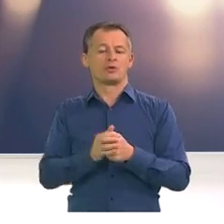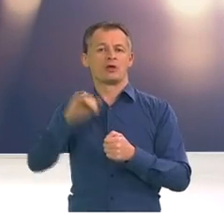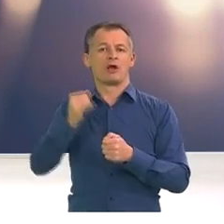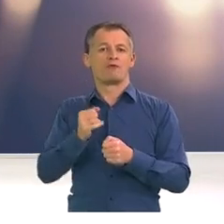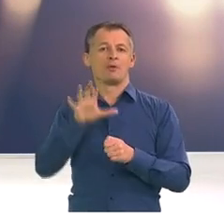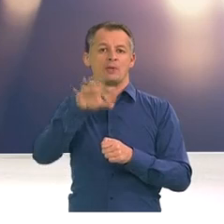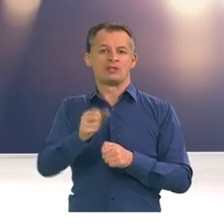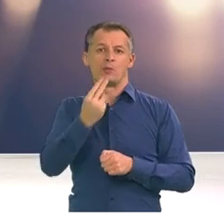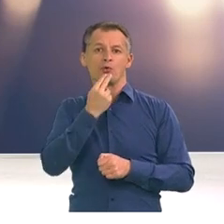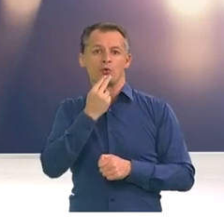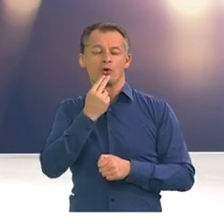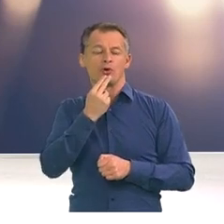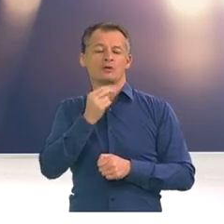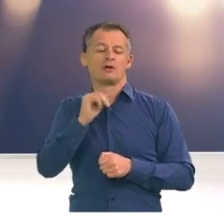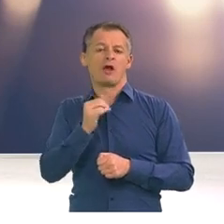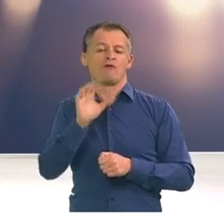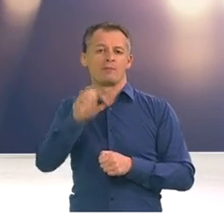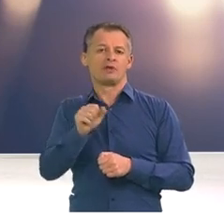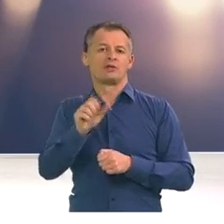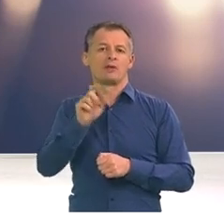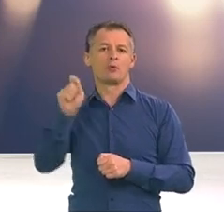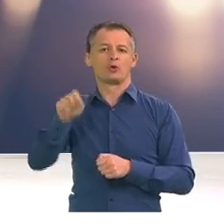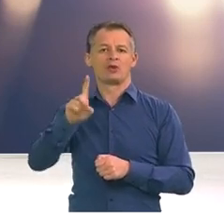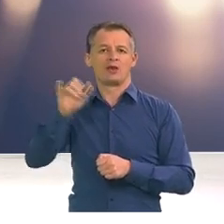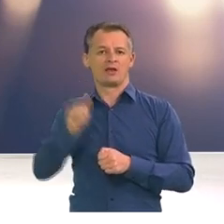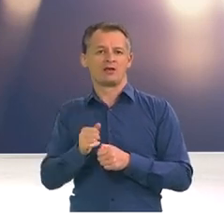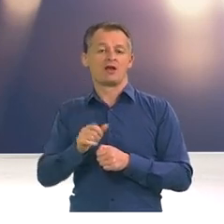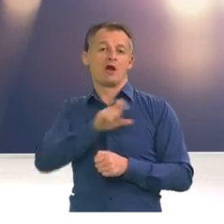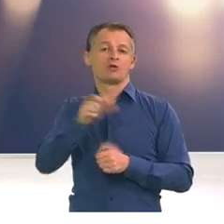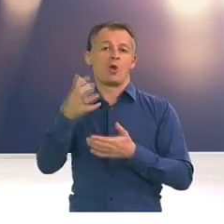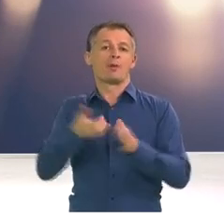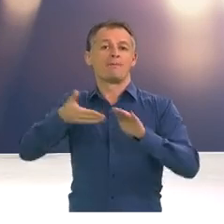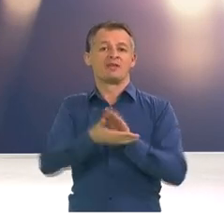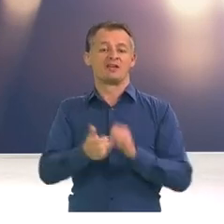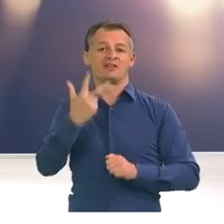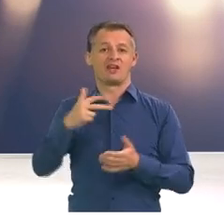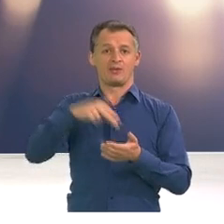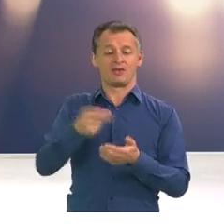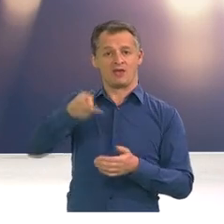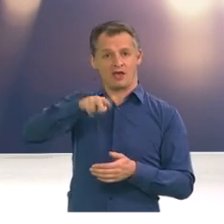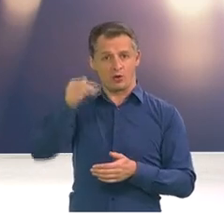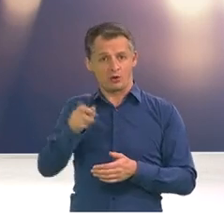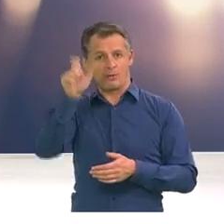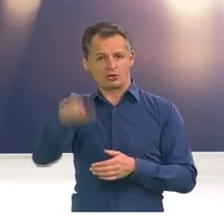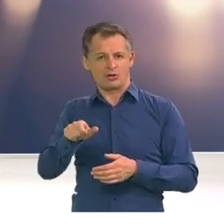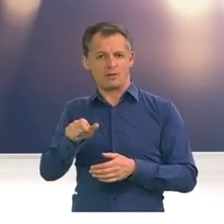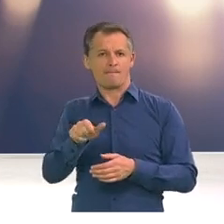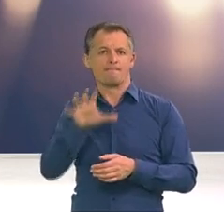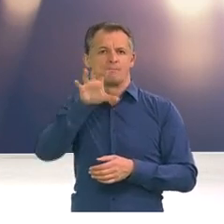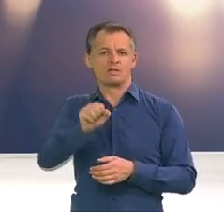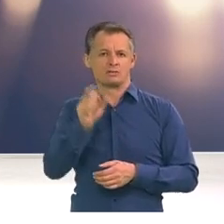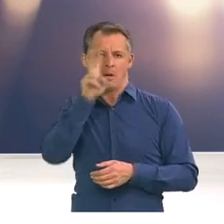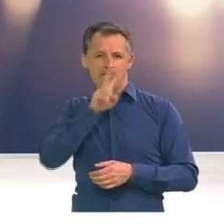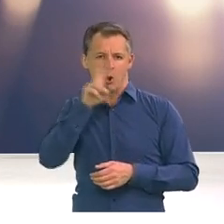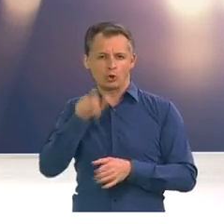DNA pentru luare de mită. Sunt acuzați că au luat 3.000 de euro de la un șofer prins băut la volan ca să-l scape de dosar penal și să-l